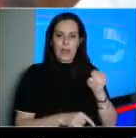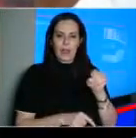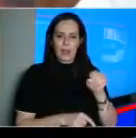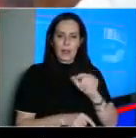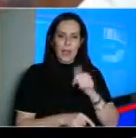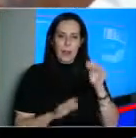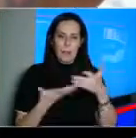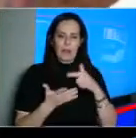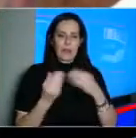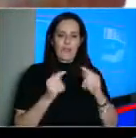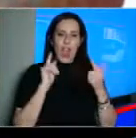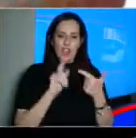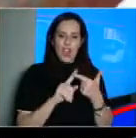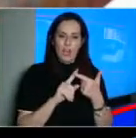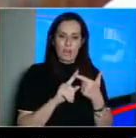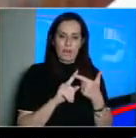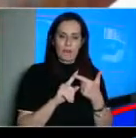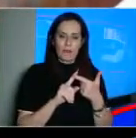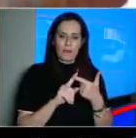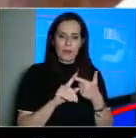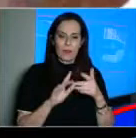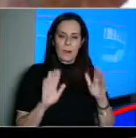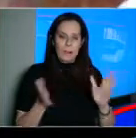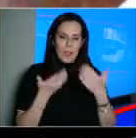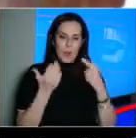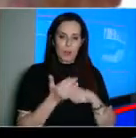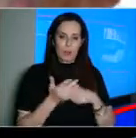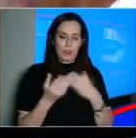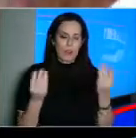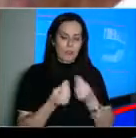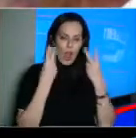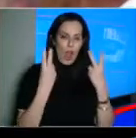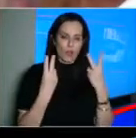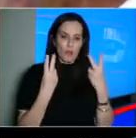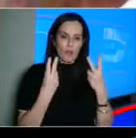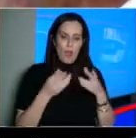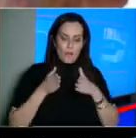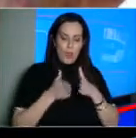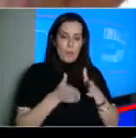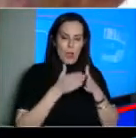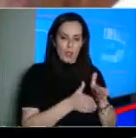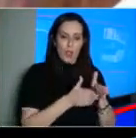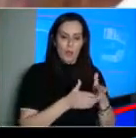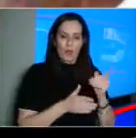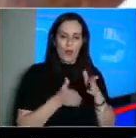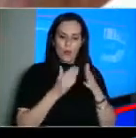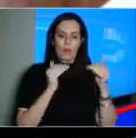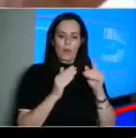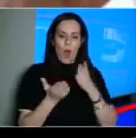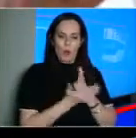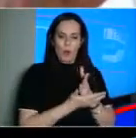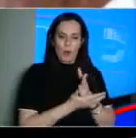בצורה הכי מהירה. דבר שני, מהירות זה השם המשחק, ומסלולים אדפטיביים ולא מסלולים